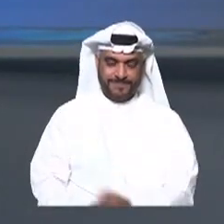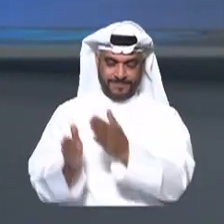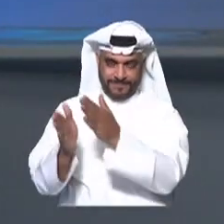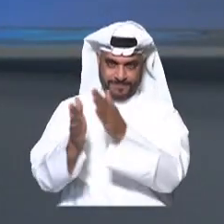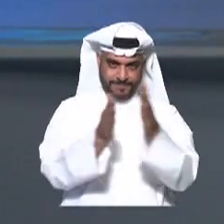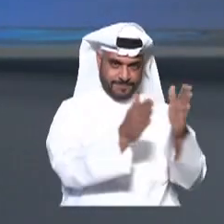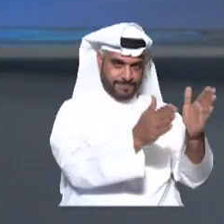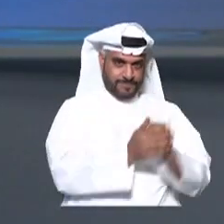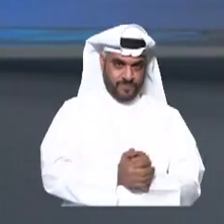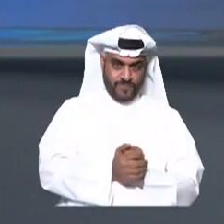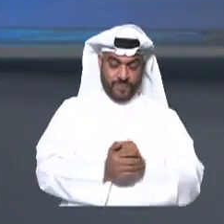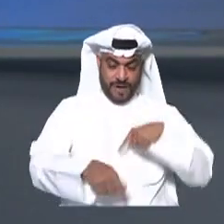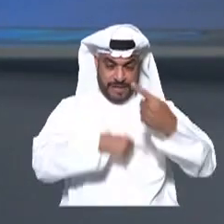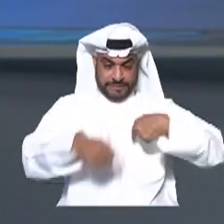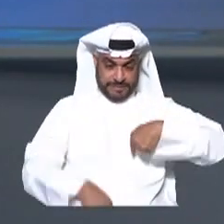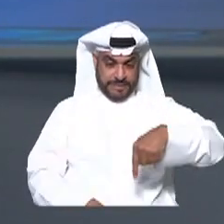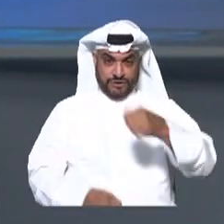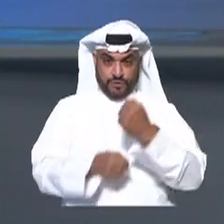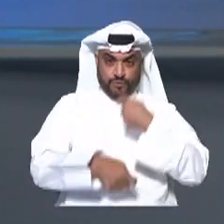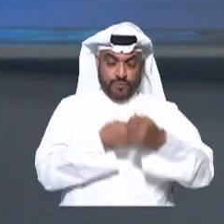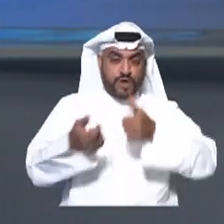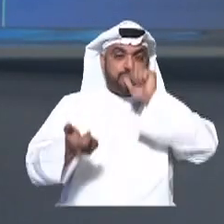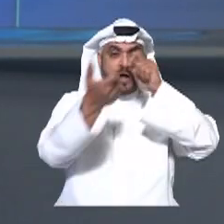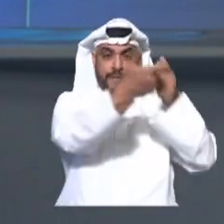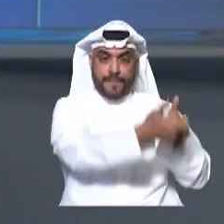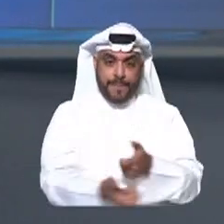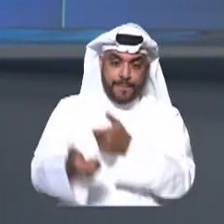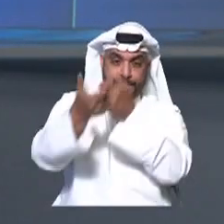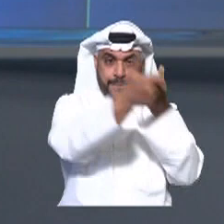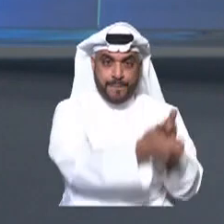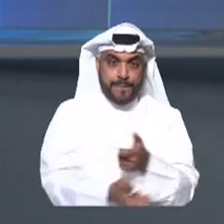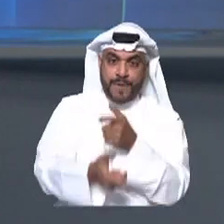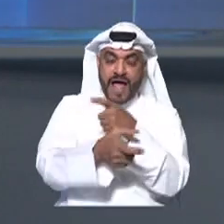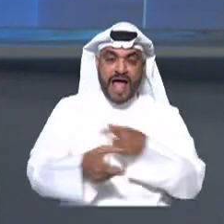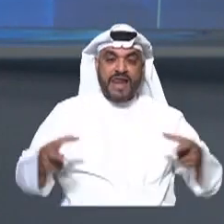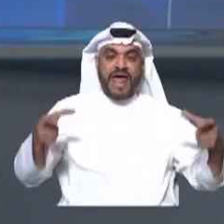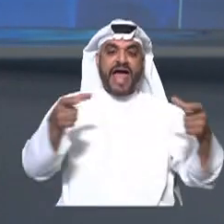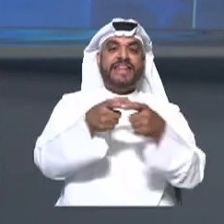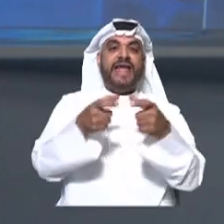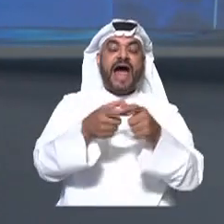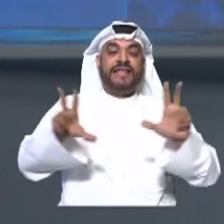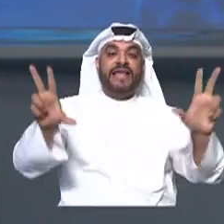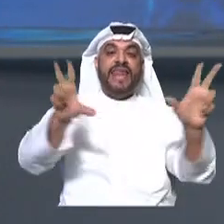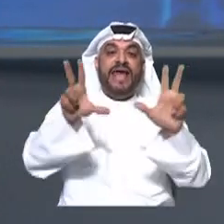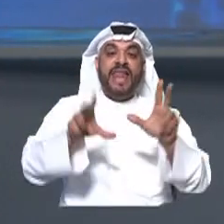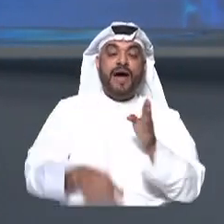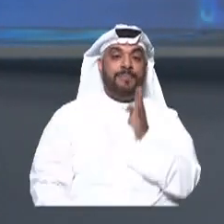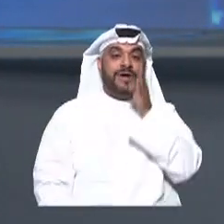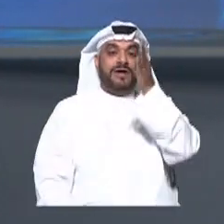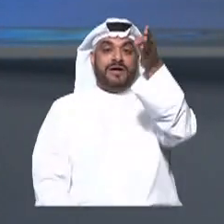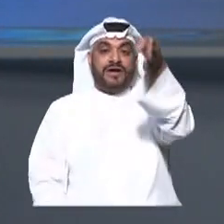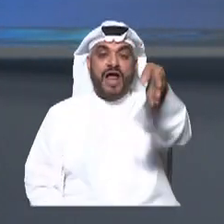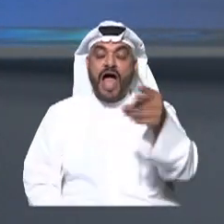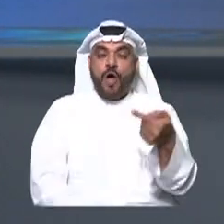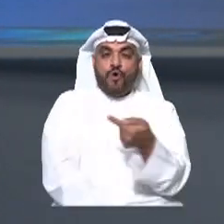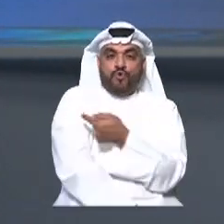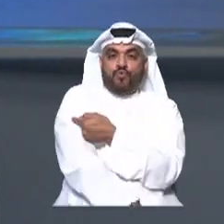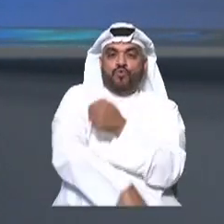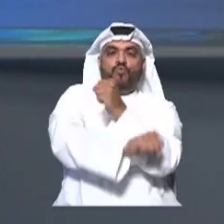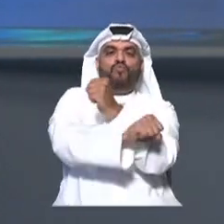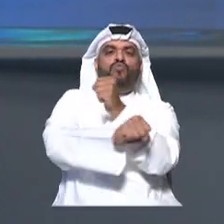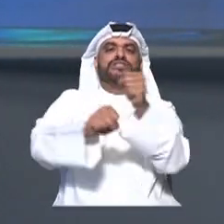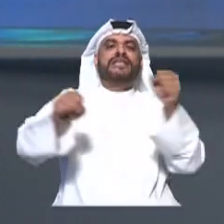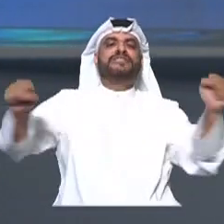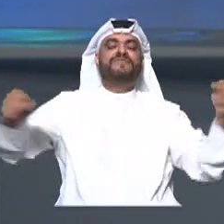انطلاقا من الدور المجتمعي لقوة الإطفاء العام، قامت إدارة العلاقات العامة والإعلام بزيارة المستشفى لمستشفى